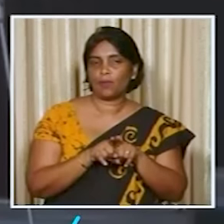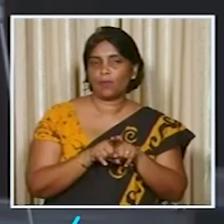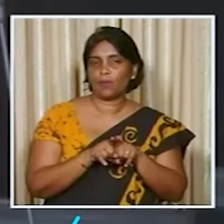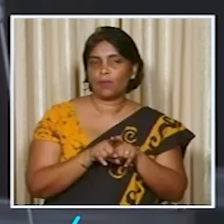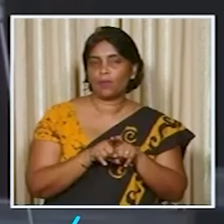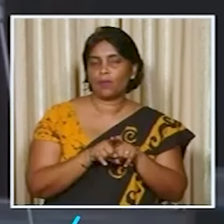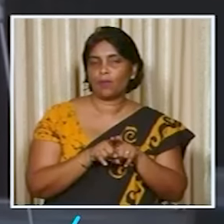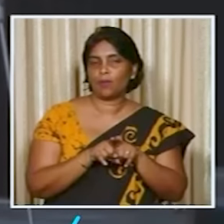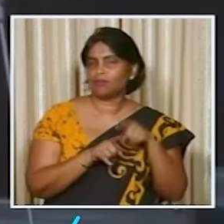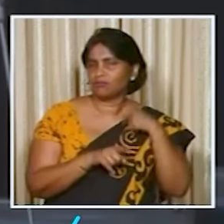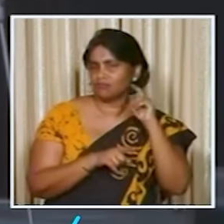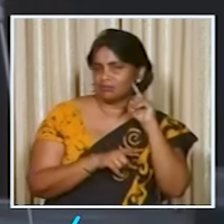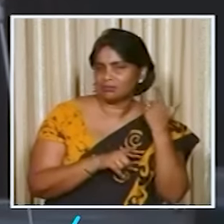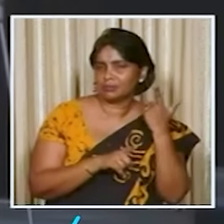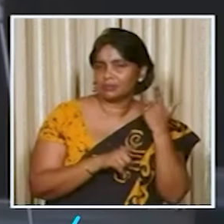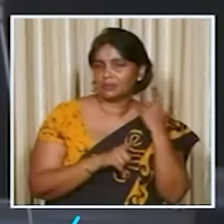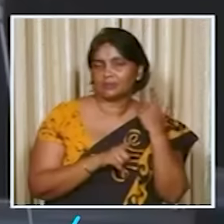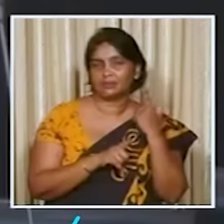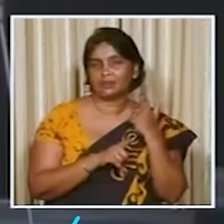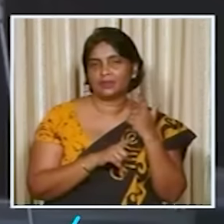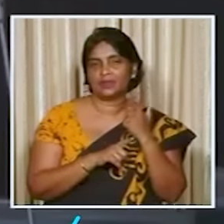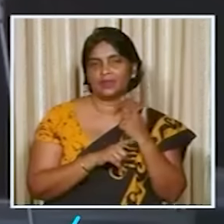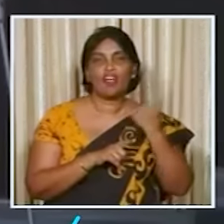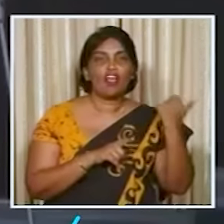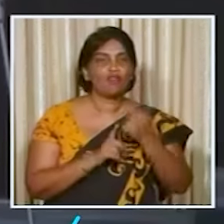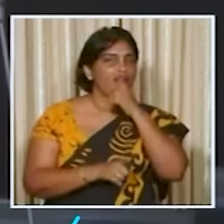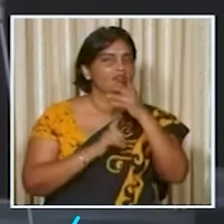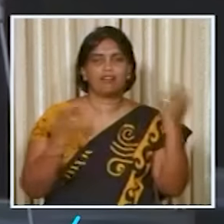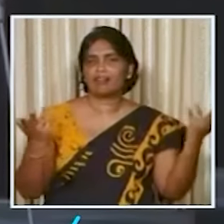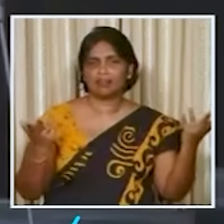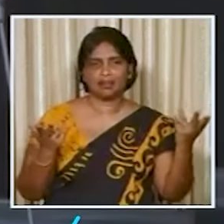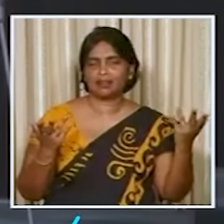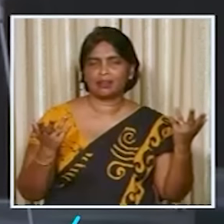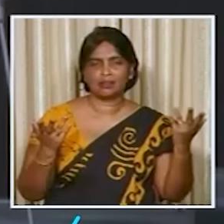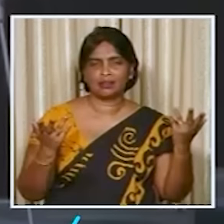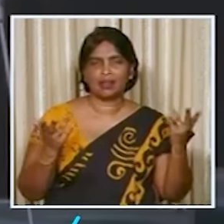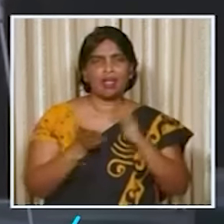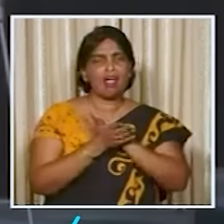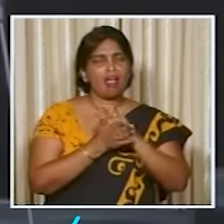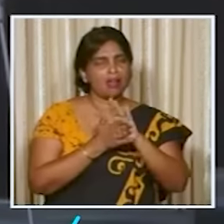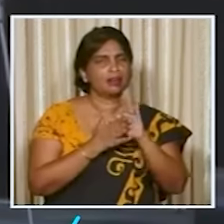වශයෙන් මට වුණ නෑ නැවුම් කතාවක් තියෙන්න බෑ. මට පුදුමයි